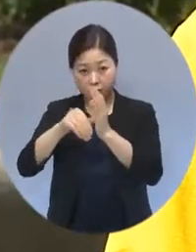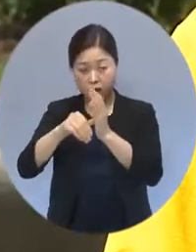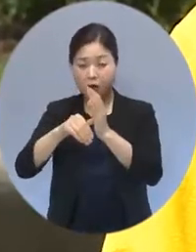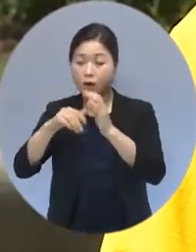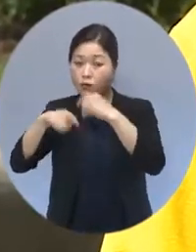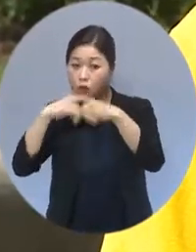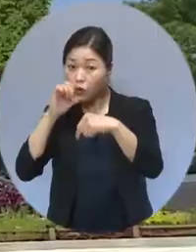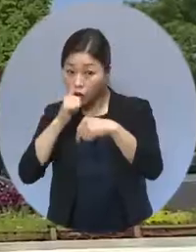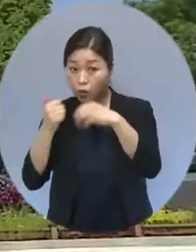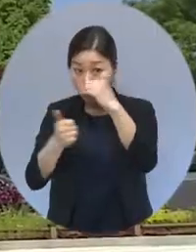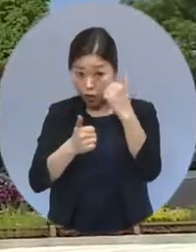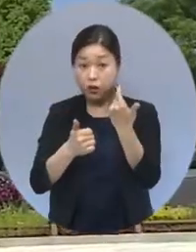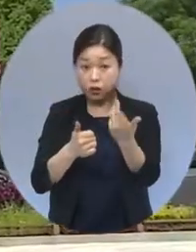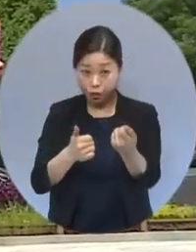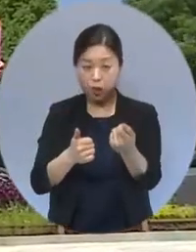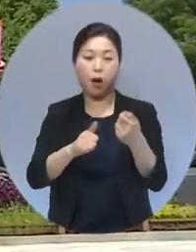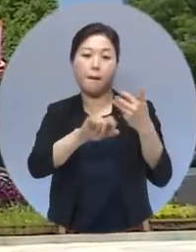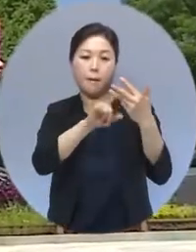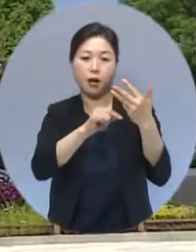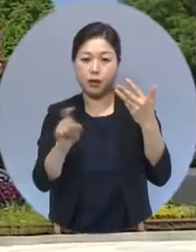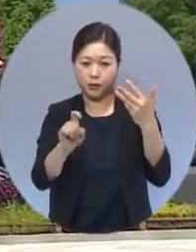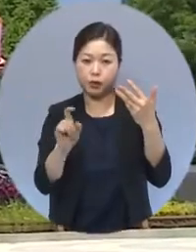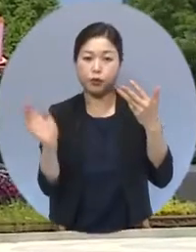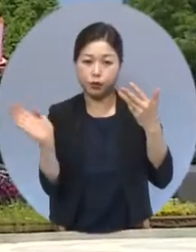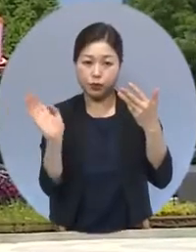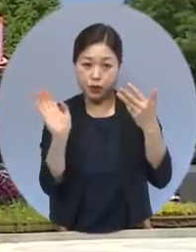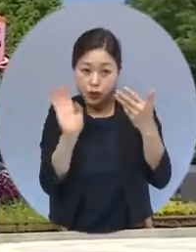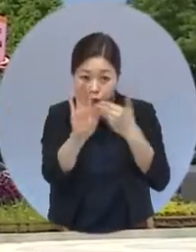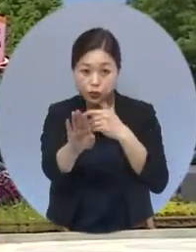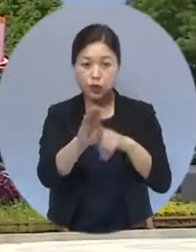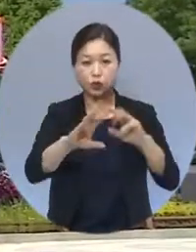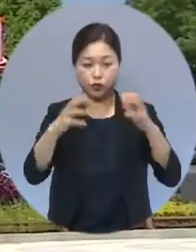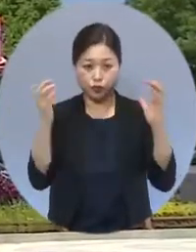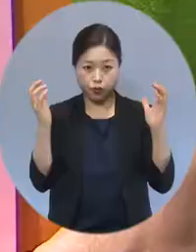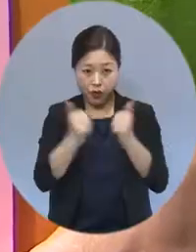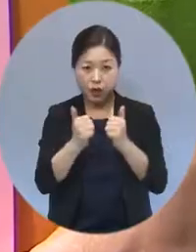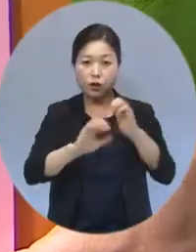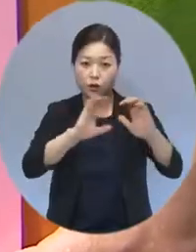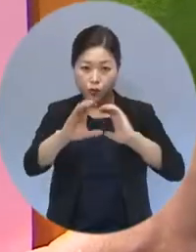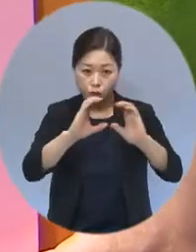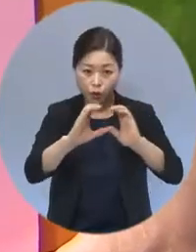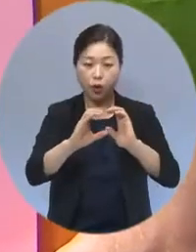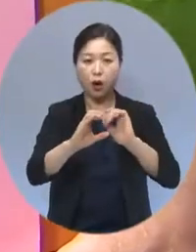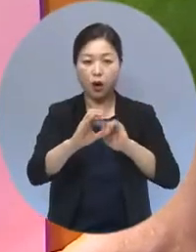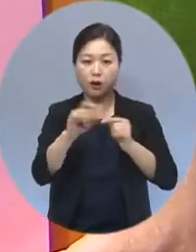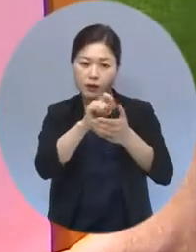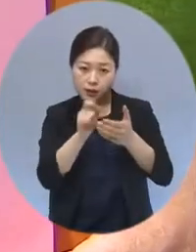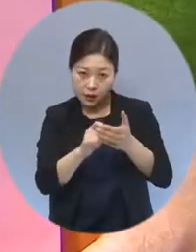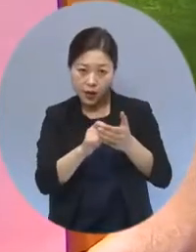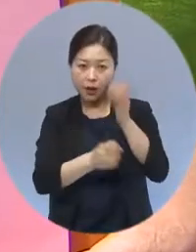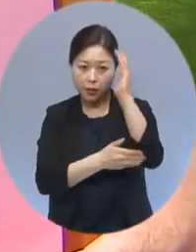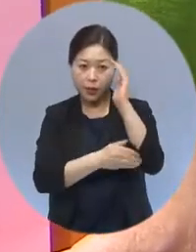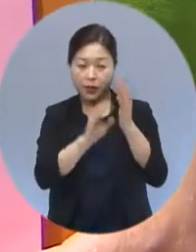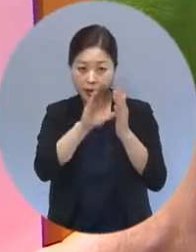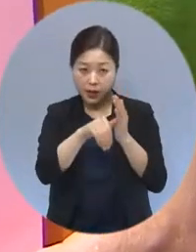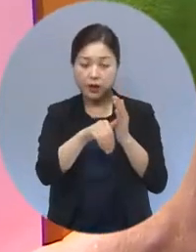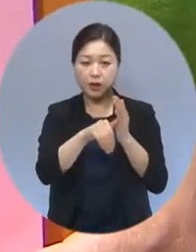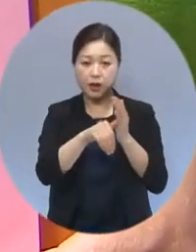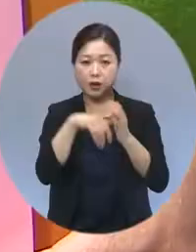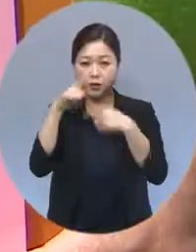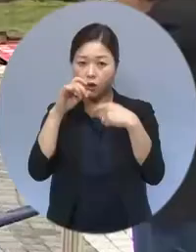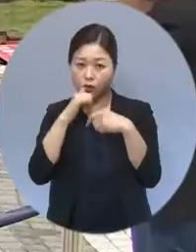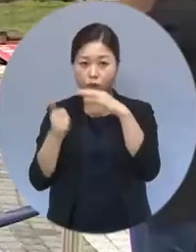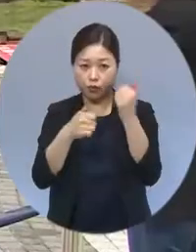시작됐으며 지난해 8월 10일부터 국회 소통관 기자회견장에 첫 상시 수어 통역이 이뤄지는 성과를